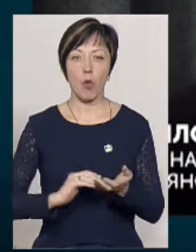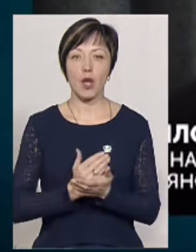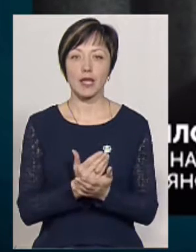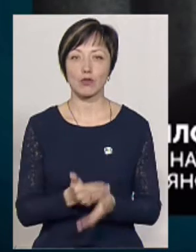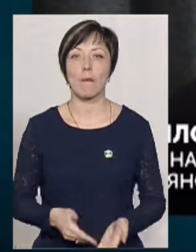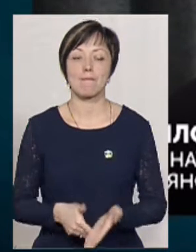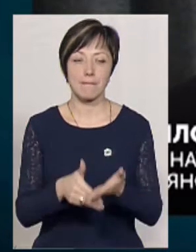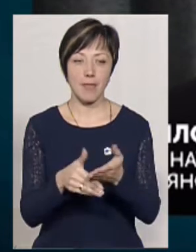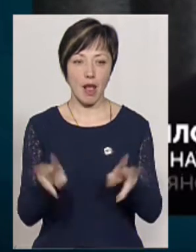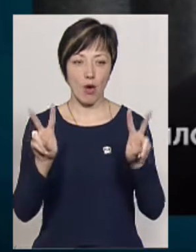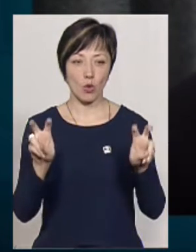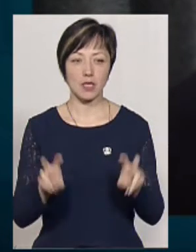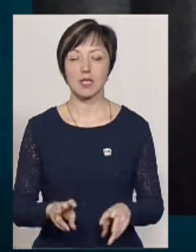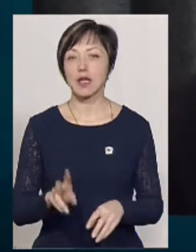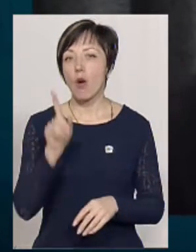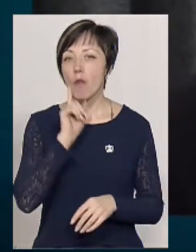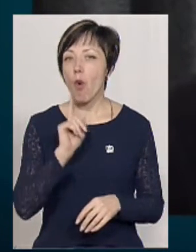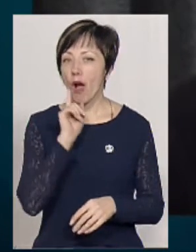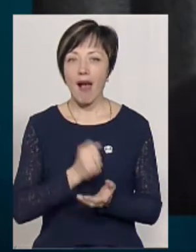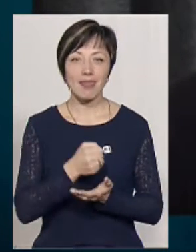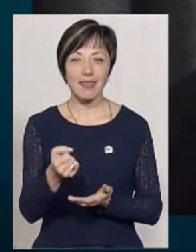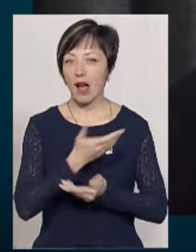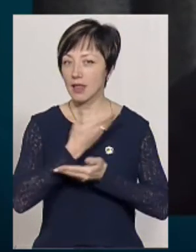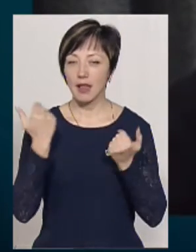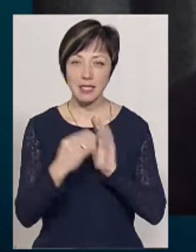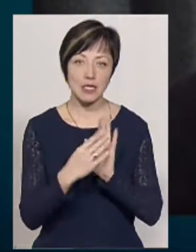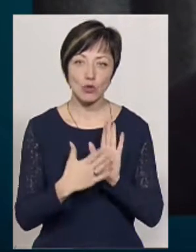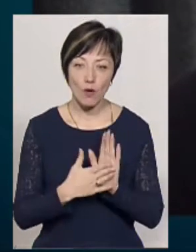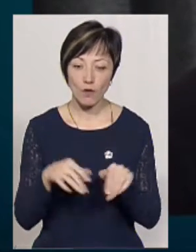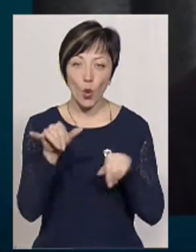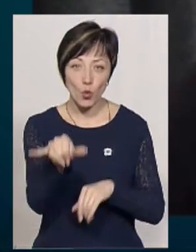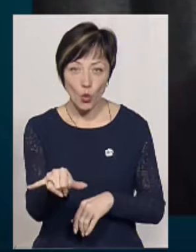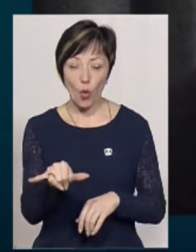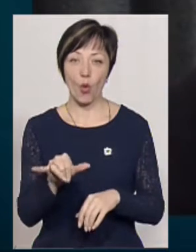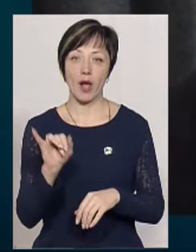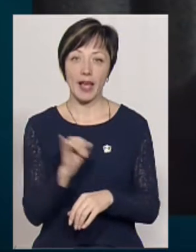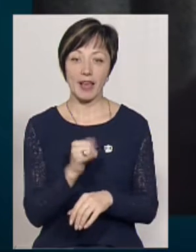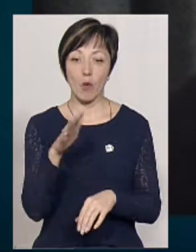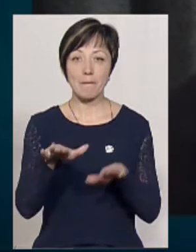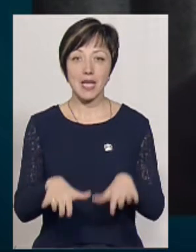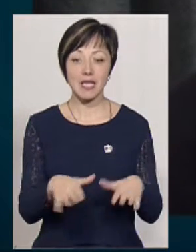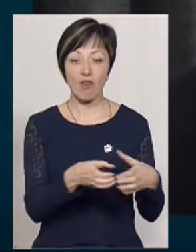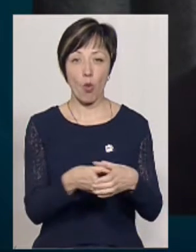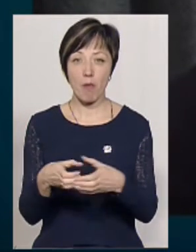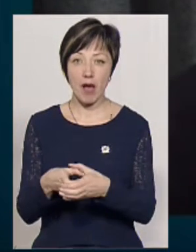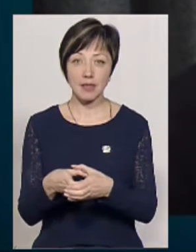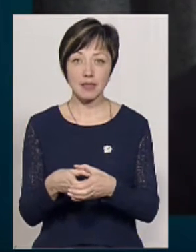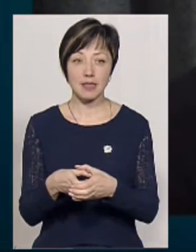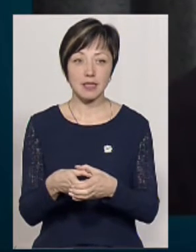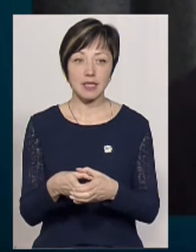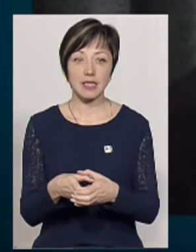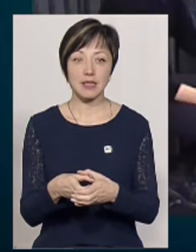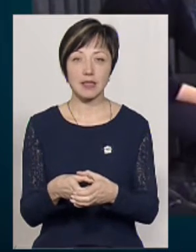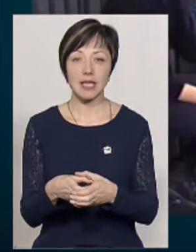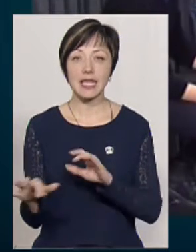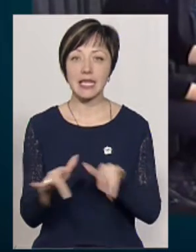благодійність. Відповідно, поки кандидат не зареєстрований, у цього кандидата і, відповідно, в його місцевих команд діє закону